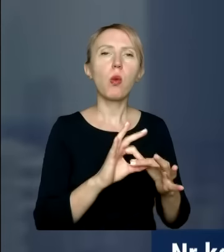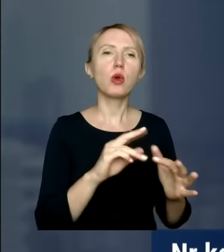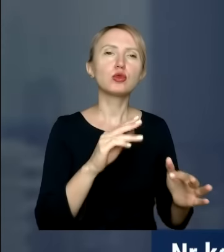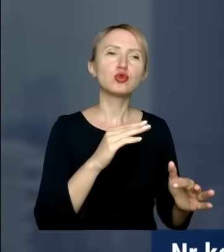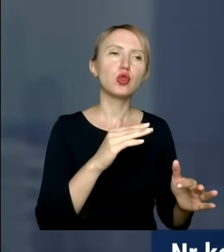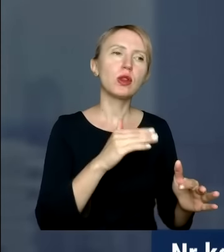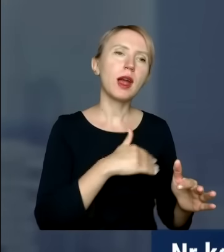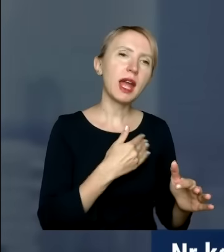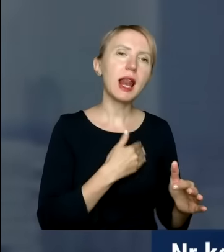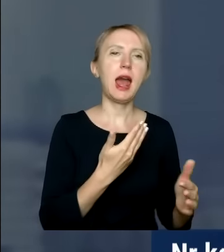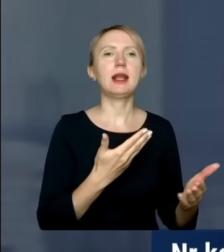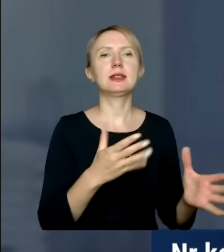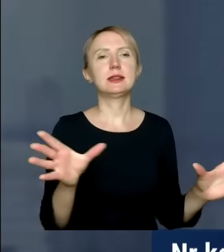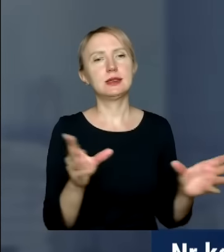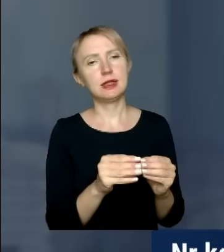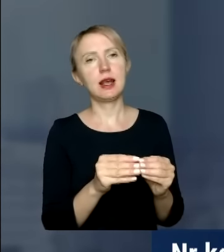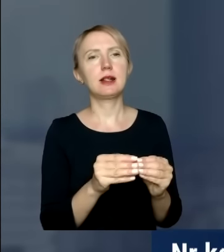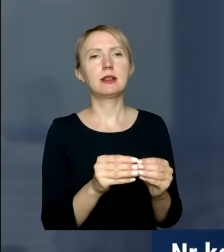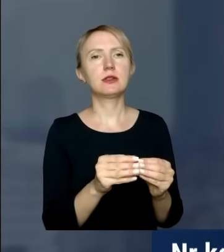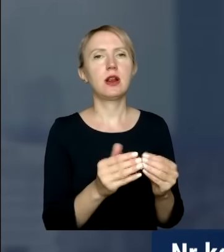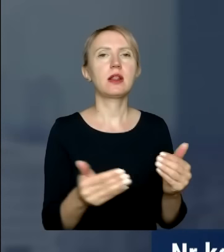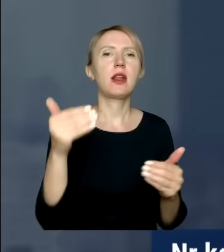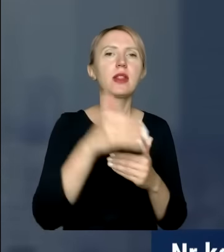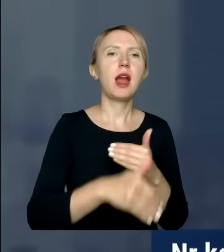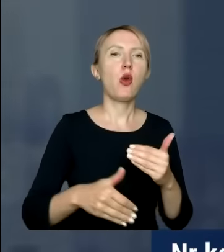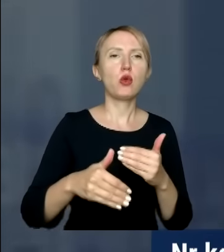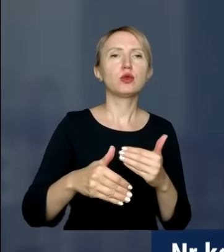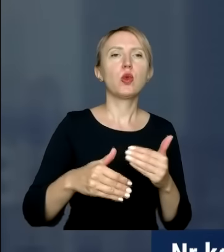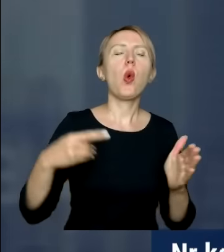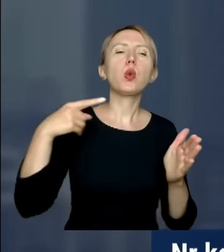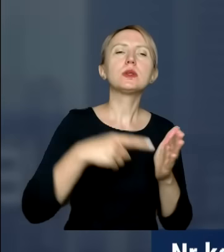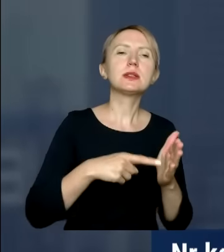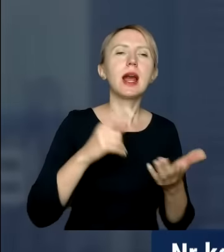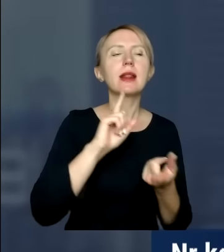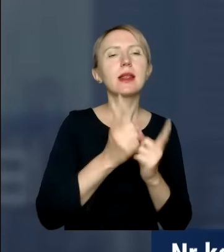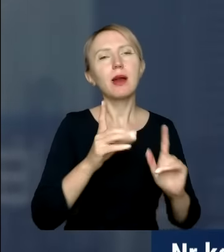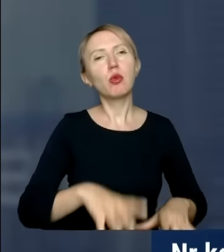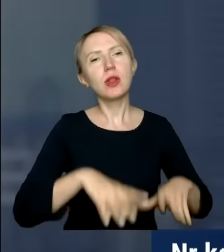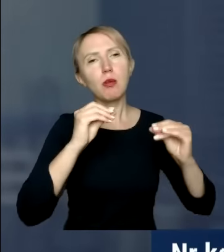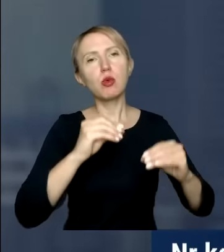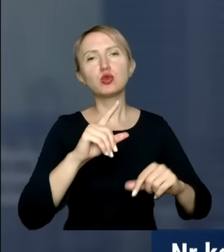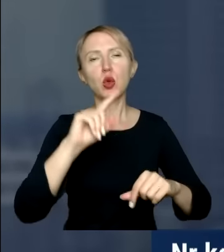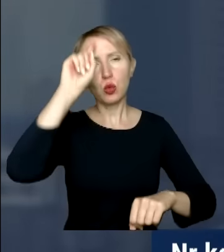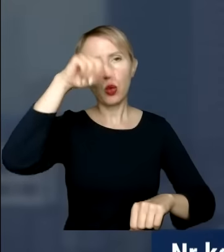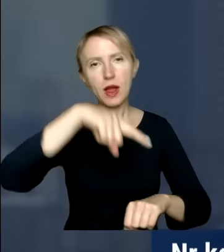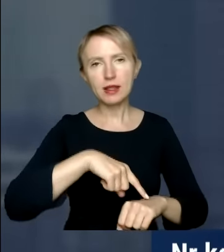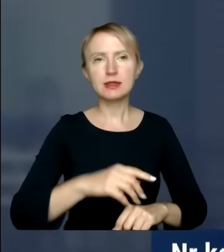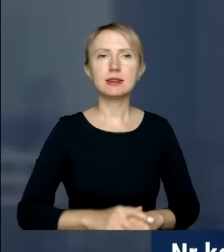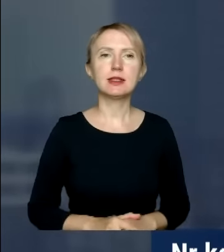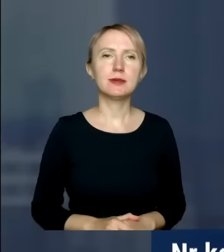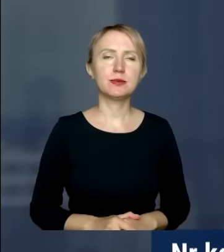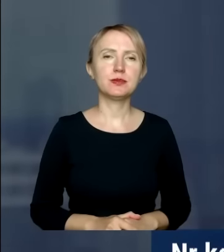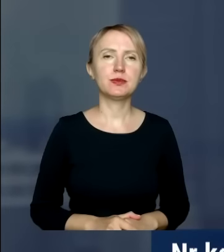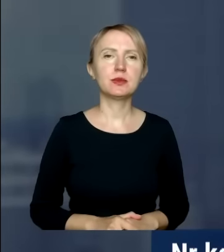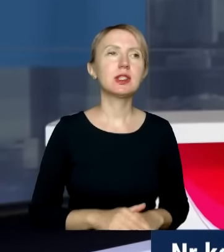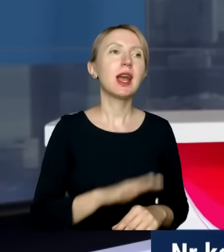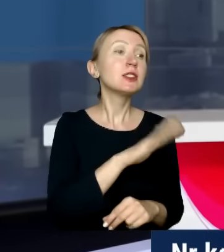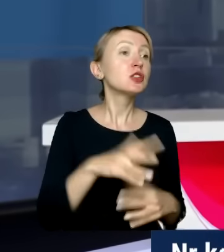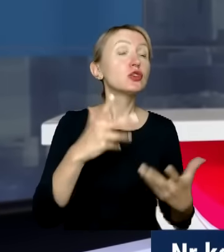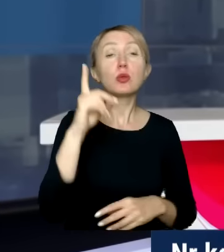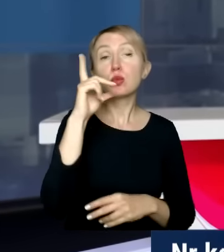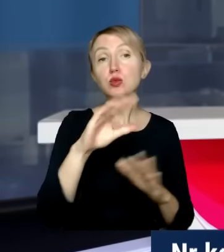że na koniec lekcji na przykład albo na początek żeby to tak albo się zaczynało albo kończyło żeby jak dzieci chcą iść do